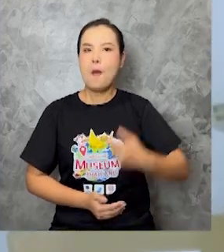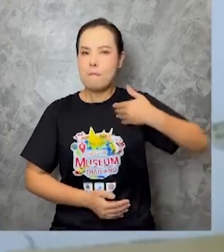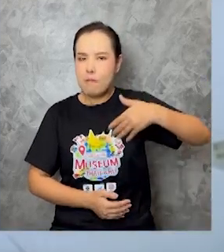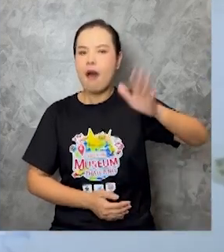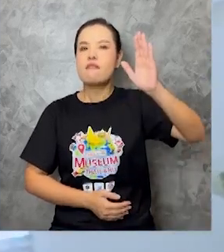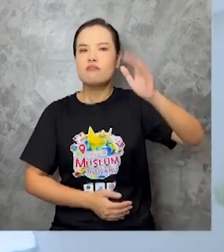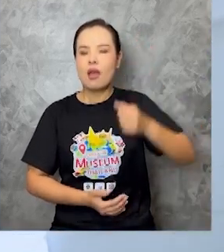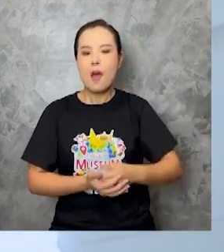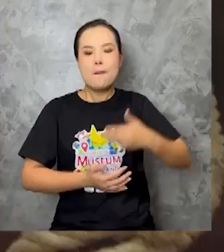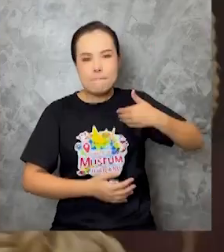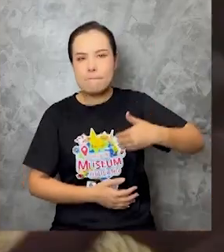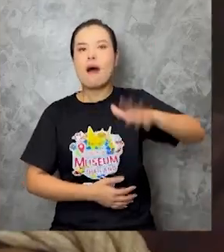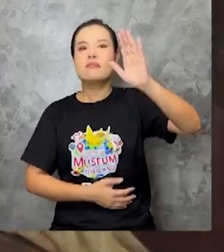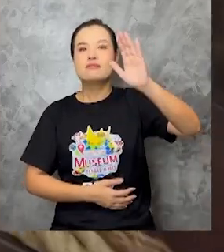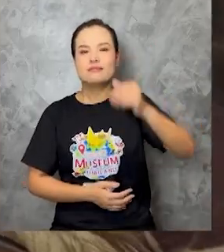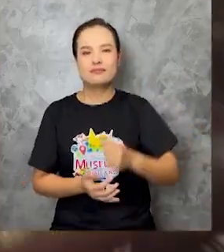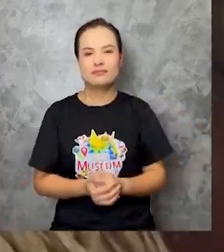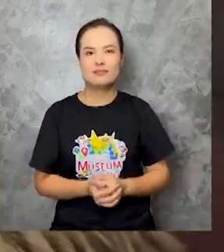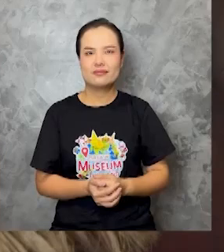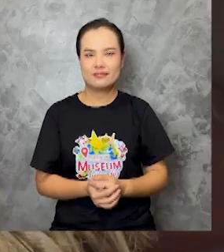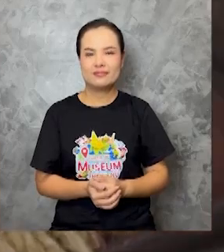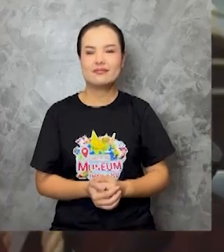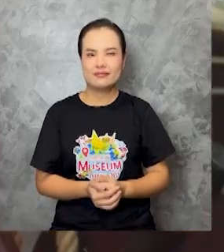เอาไปเอาไ